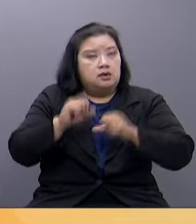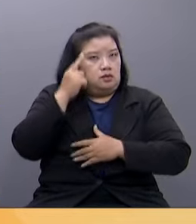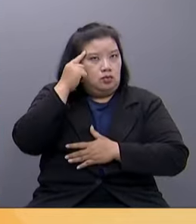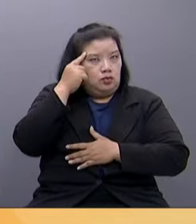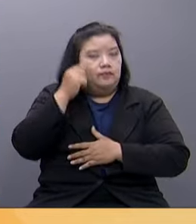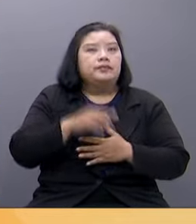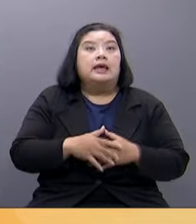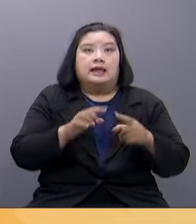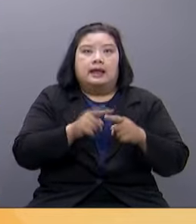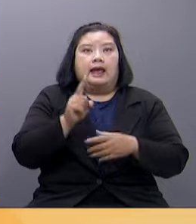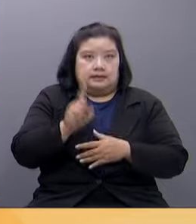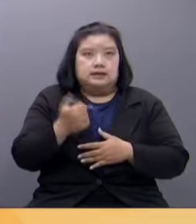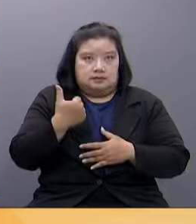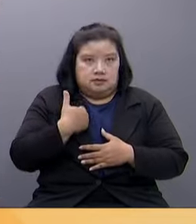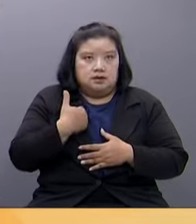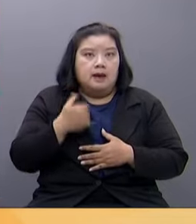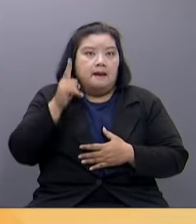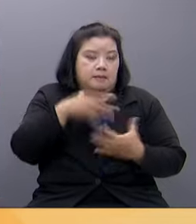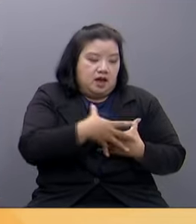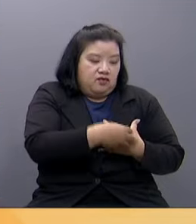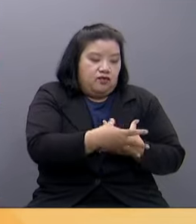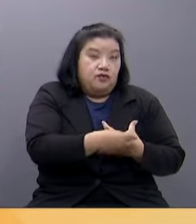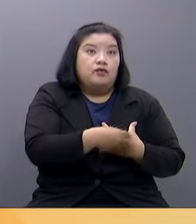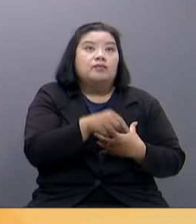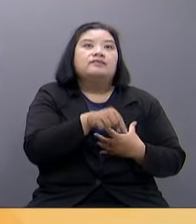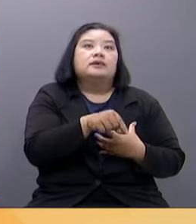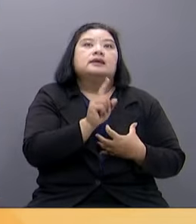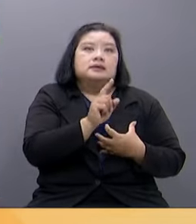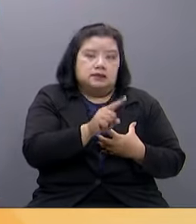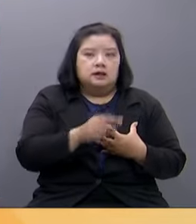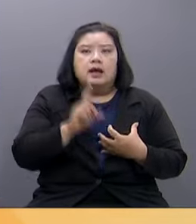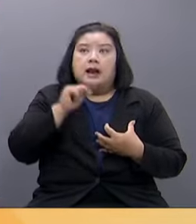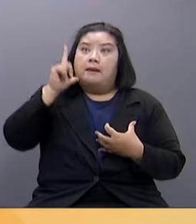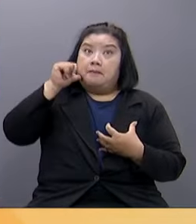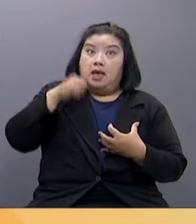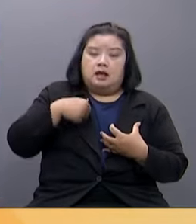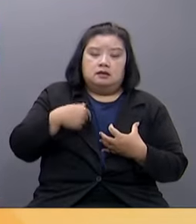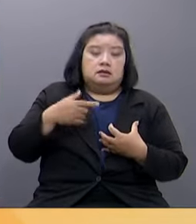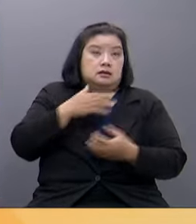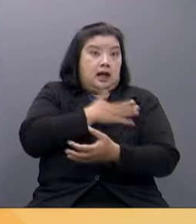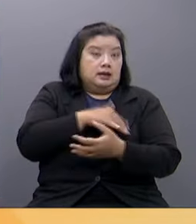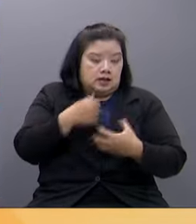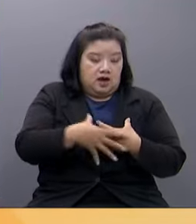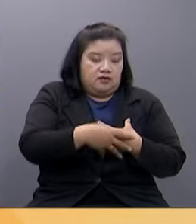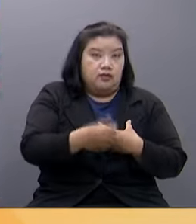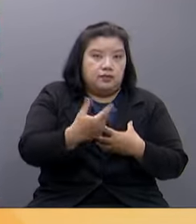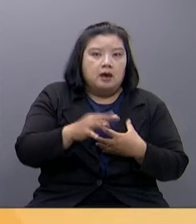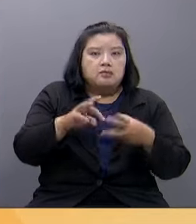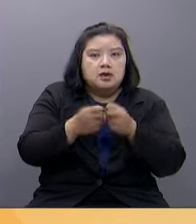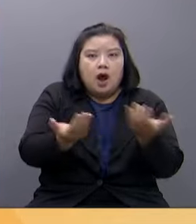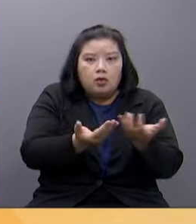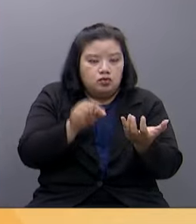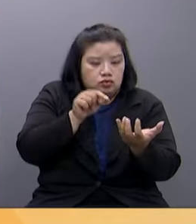นมจริงแล้พยายามดวา แล้วเดกที่เกิดจากคุแ่ที่ใช้มีปัญหาเรื่องเกยวกับ rewardingOverall,็ค